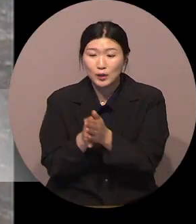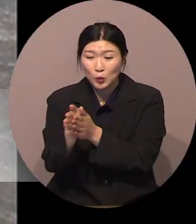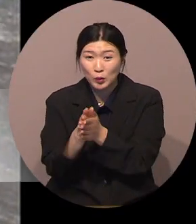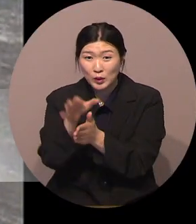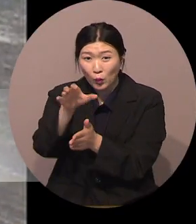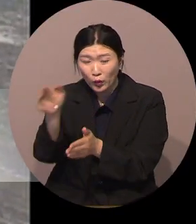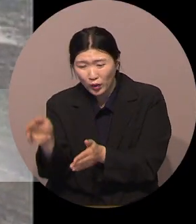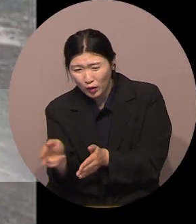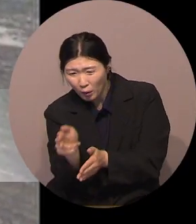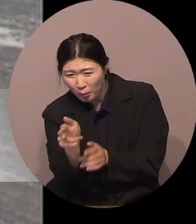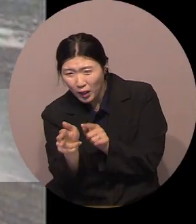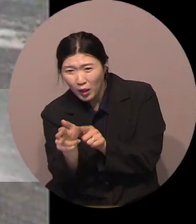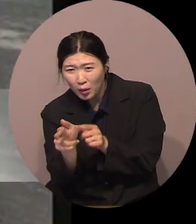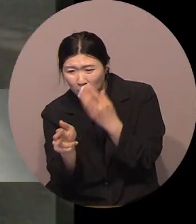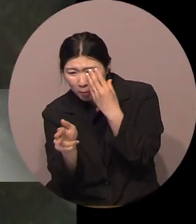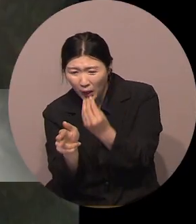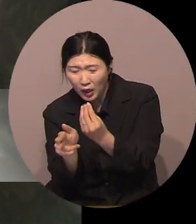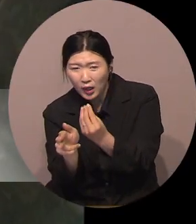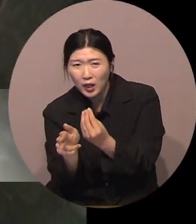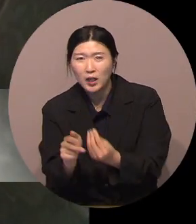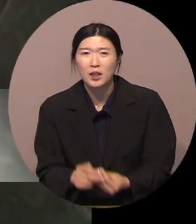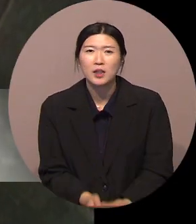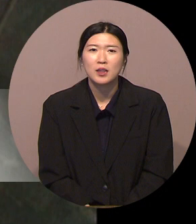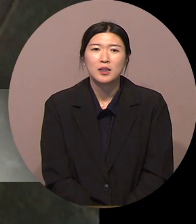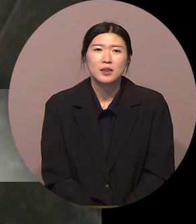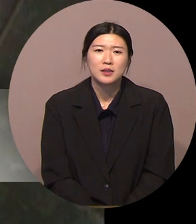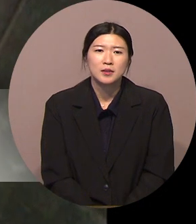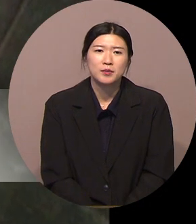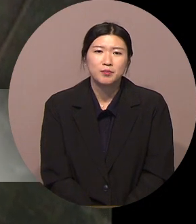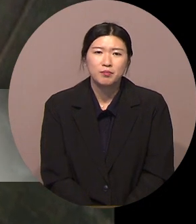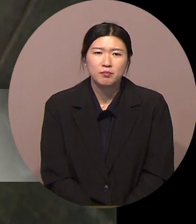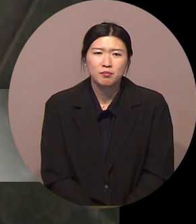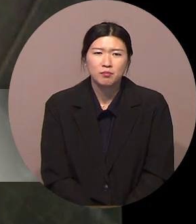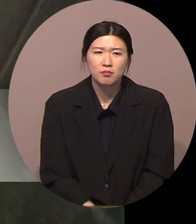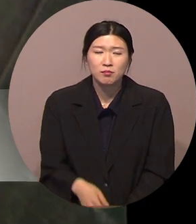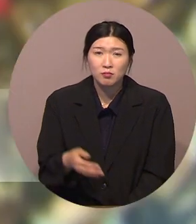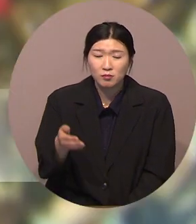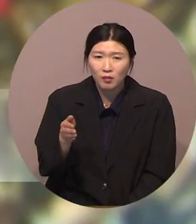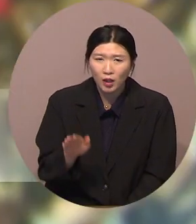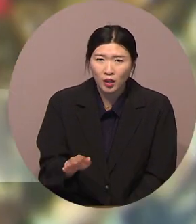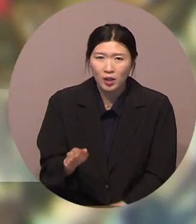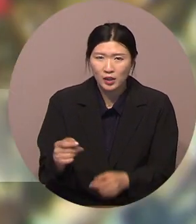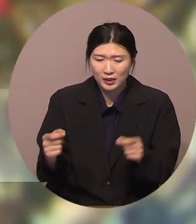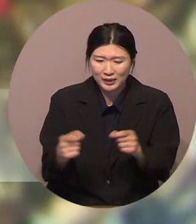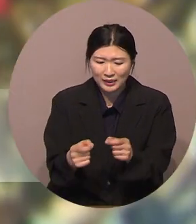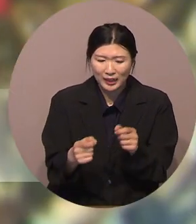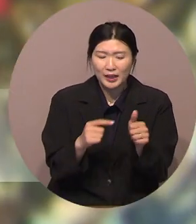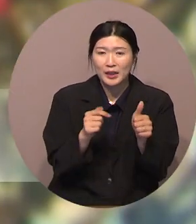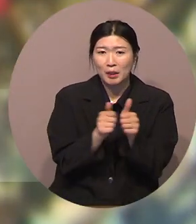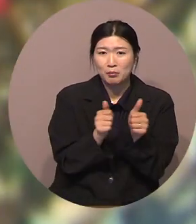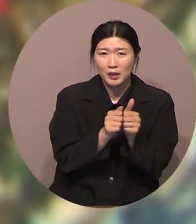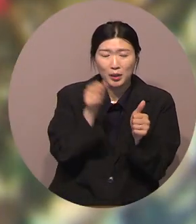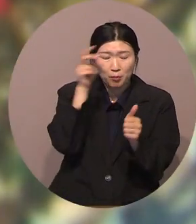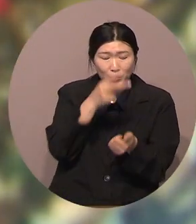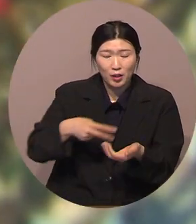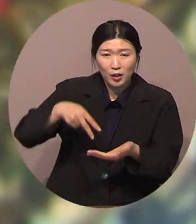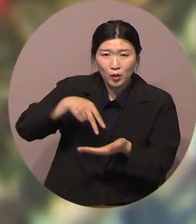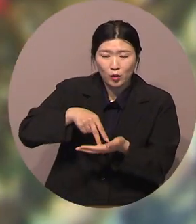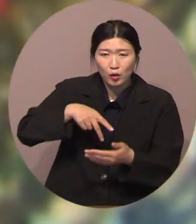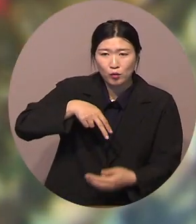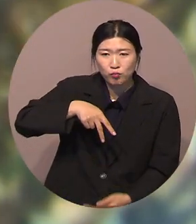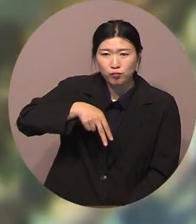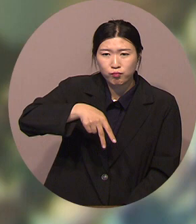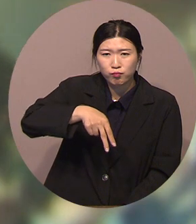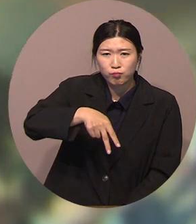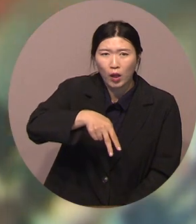변기를 비추던 초소형 카메라가 발견됐습니다 그런데 화장실 부근에 앉아 있던 남성이 갑자기 일어나